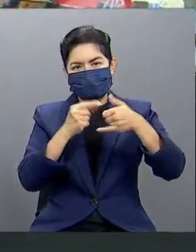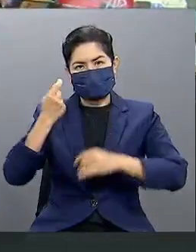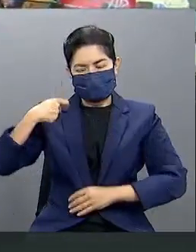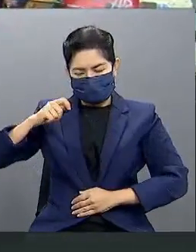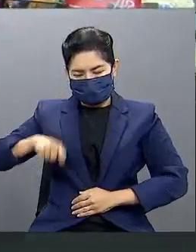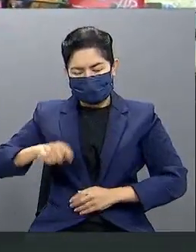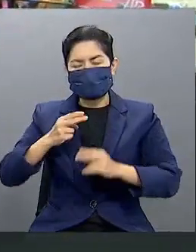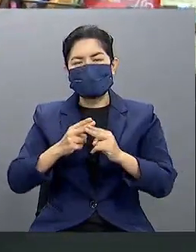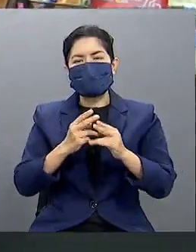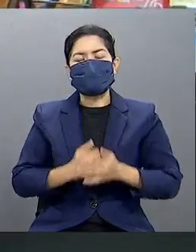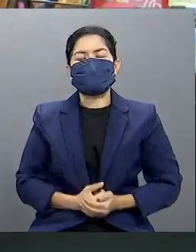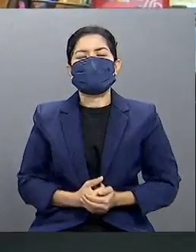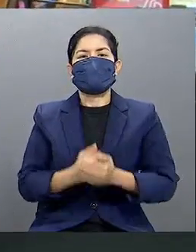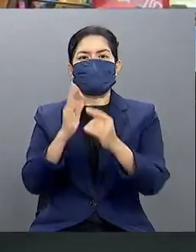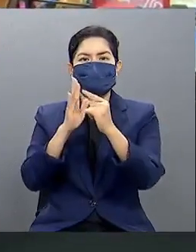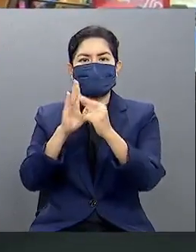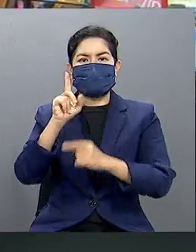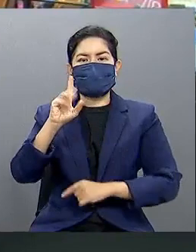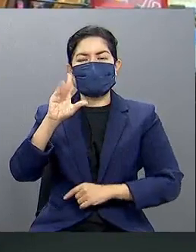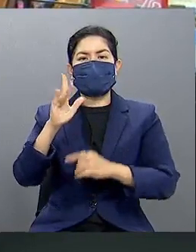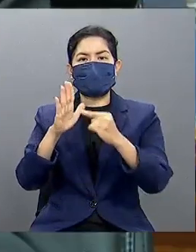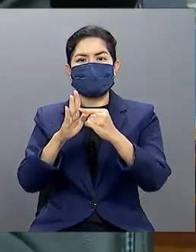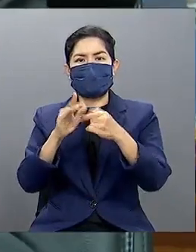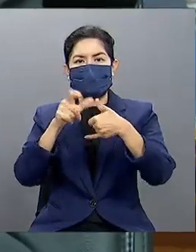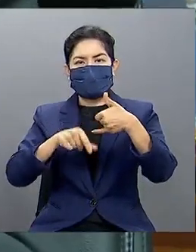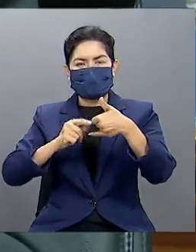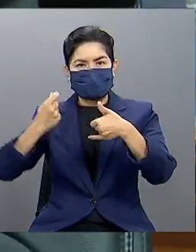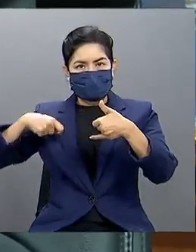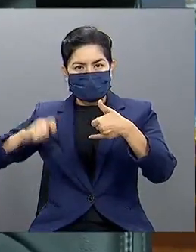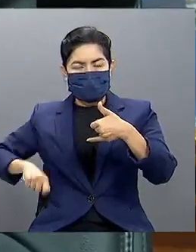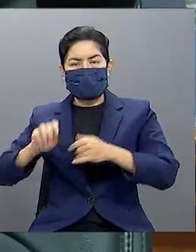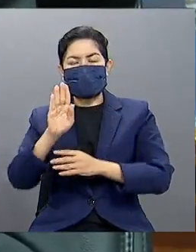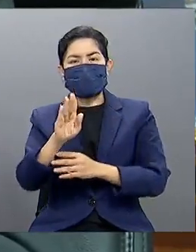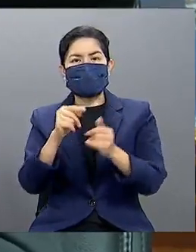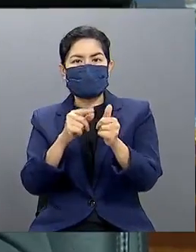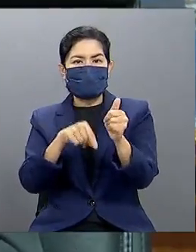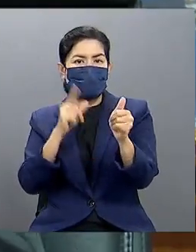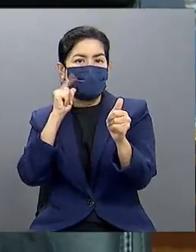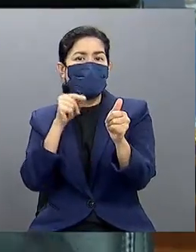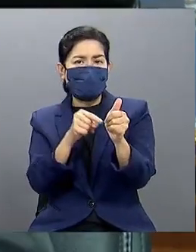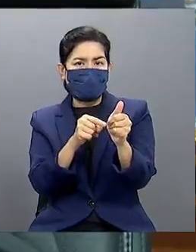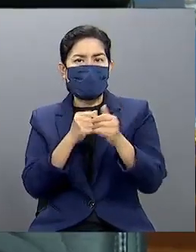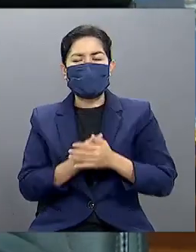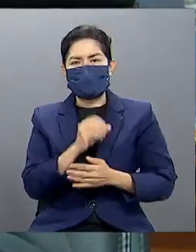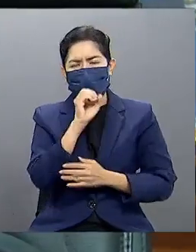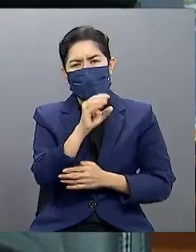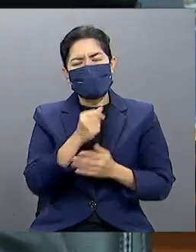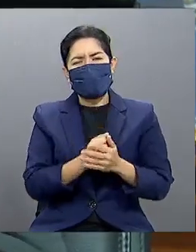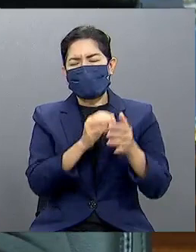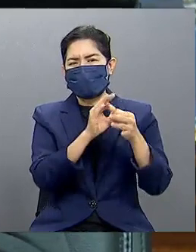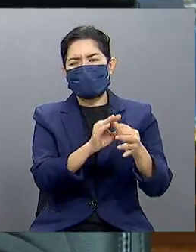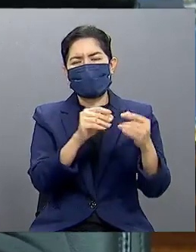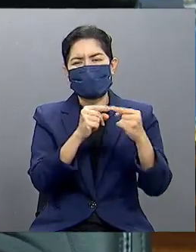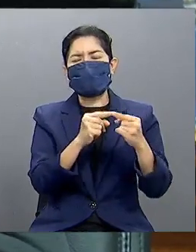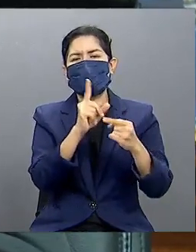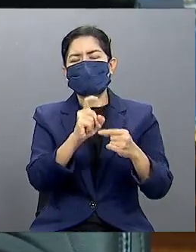ทนายความของนางพนิดาบอกว่าโดยหลักการแล้วคดีในลักษณะนี้ไม่เข้าข่ายที่จะเป็นคดีพิเศษนะคะเพราะคดีอาญ